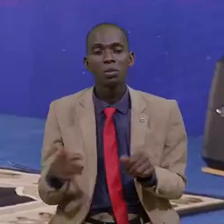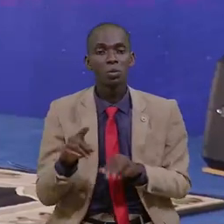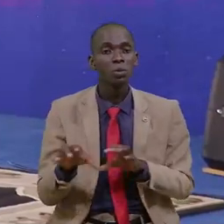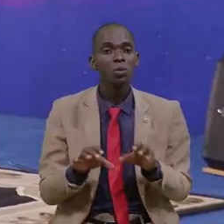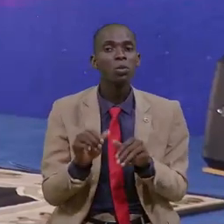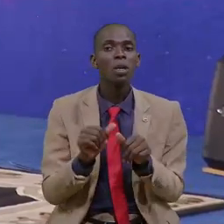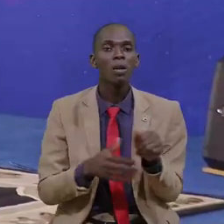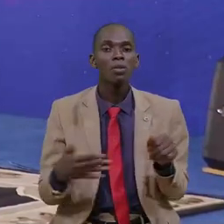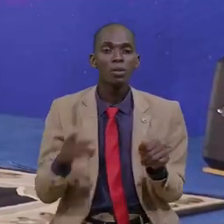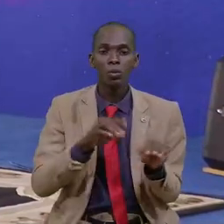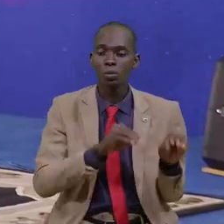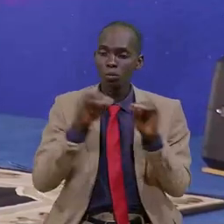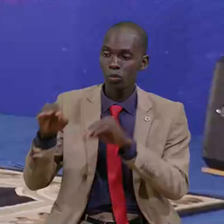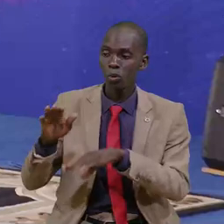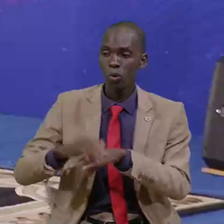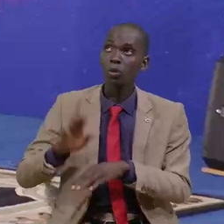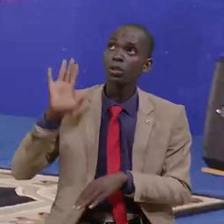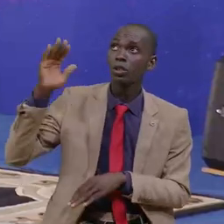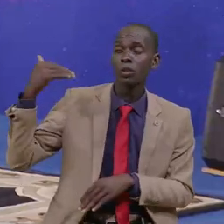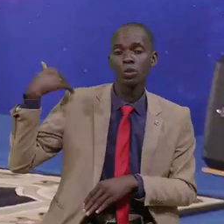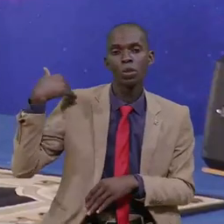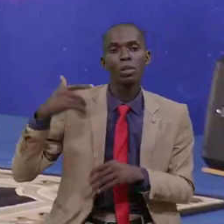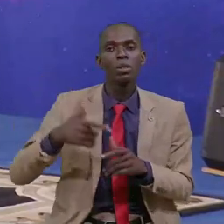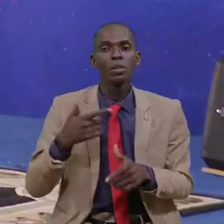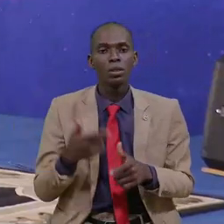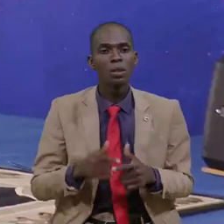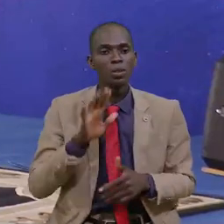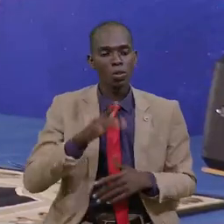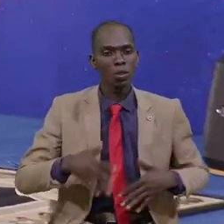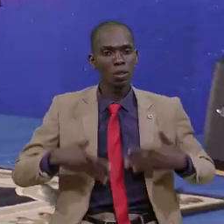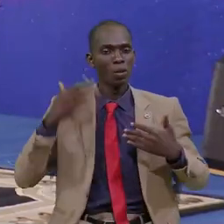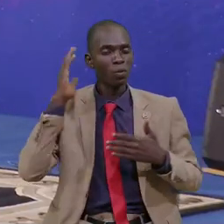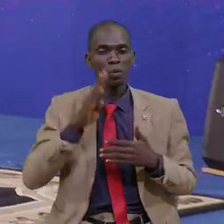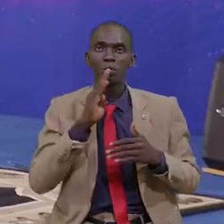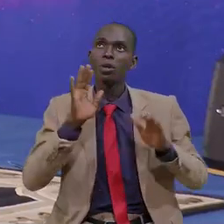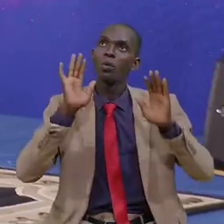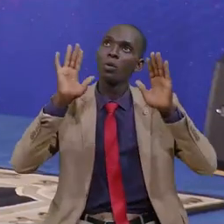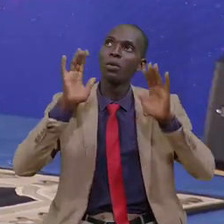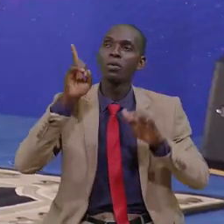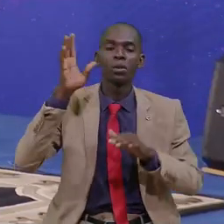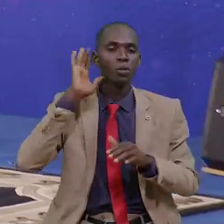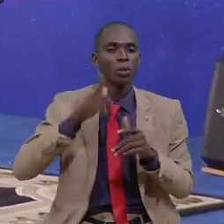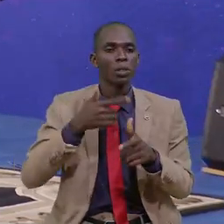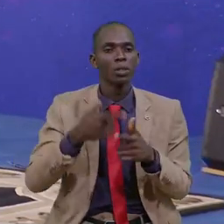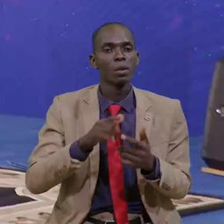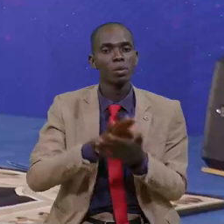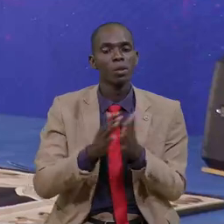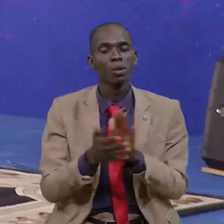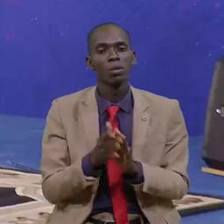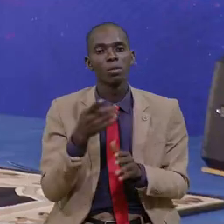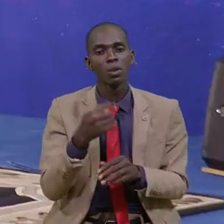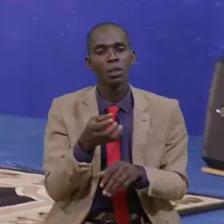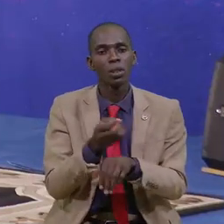fais, quand tout est placé sur son épaule, ta vie sera admirable. Il sera appelé conseiller, Dieu